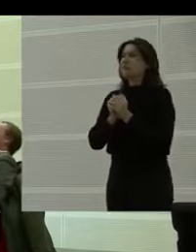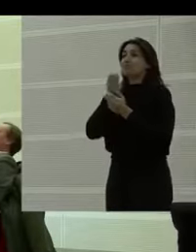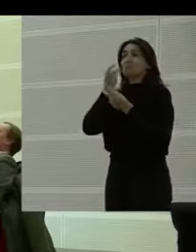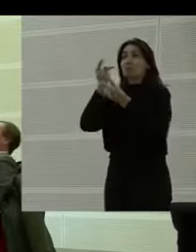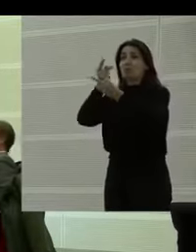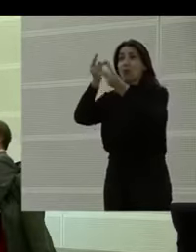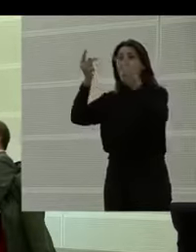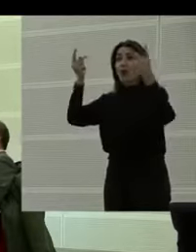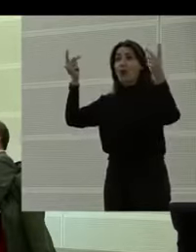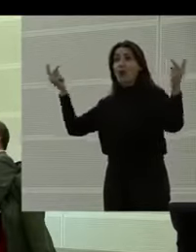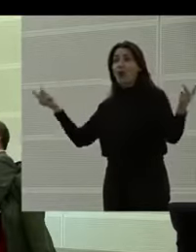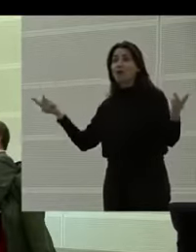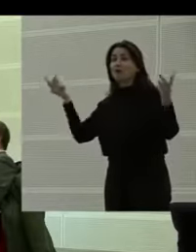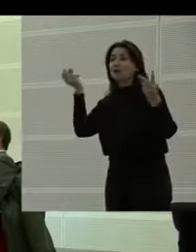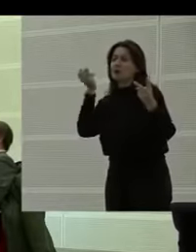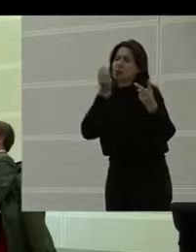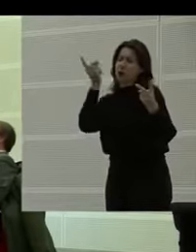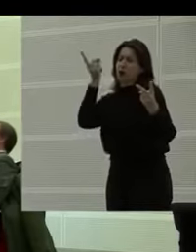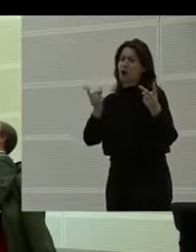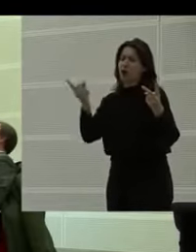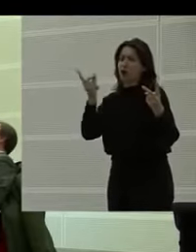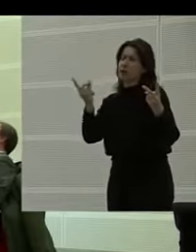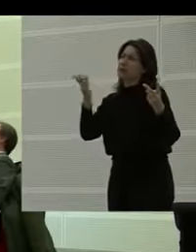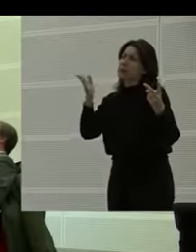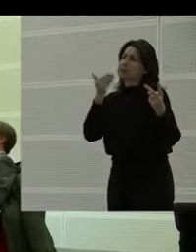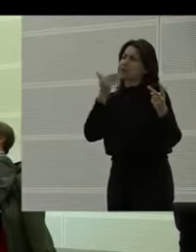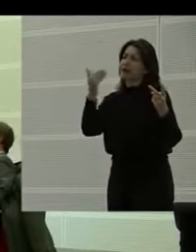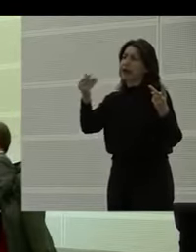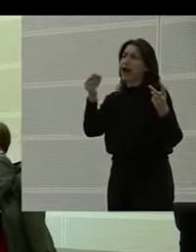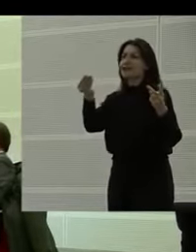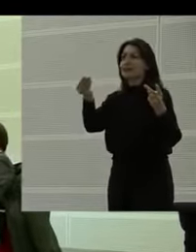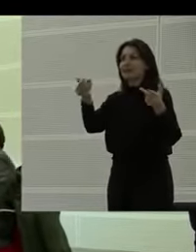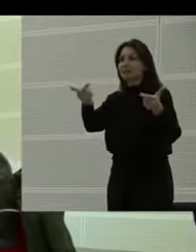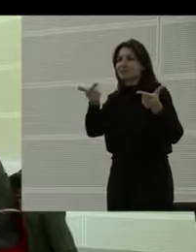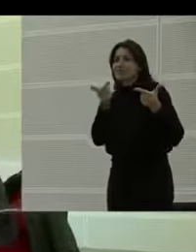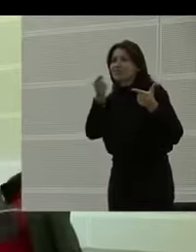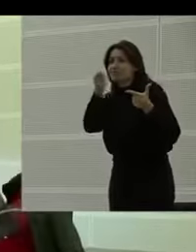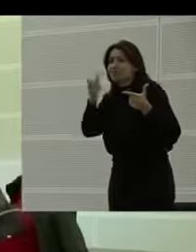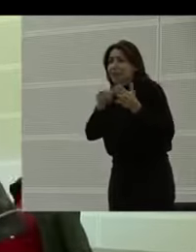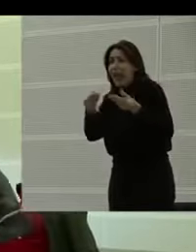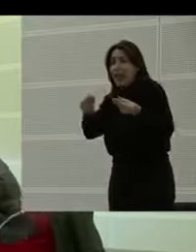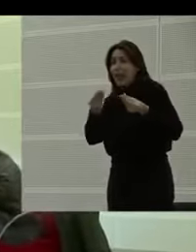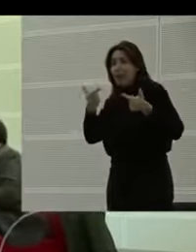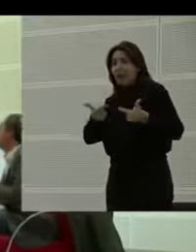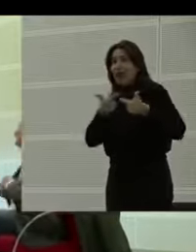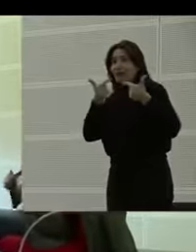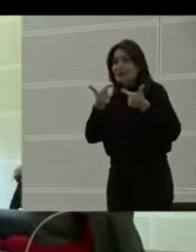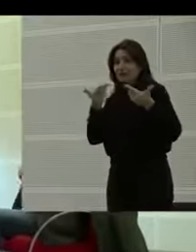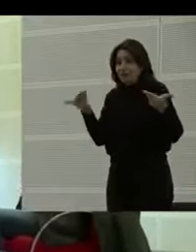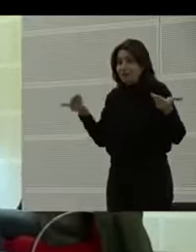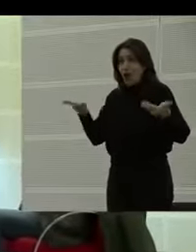Buongiorno e buona domenica e grazie di aver deciso di dedicare il vostro tempo oggi